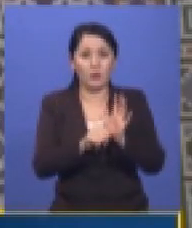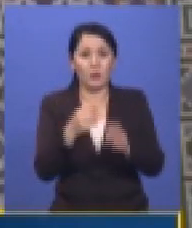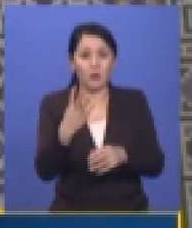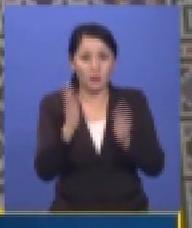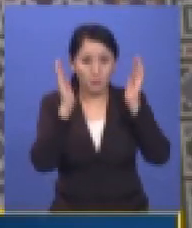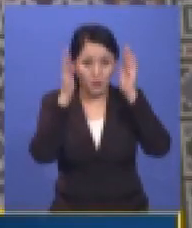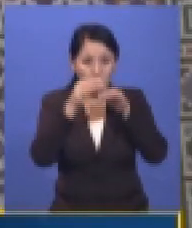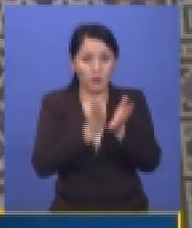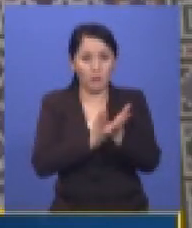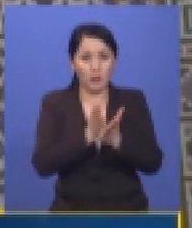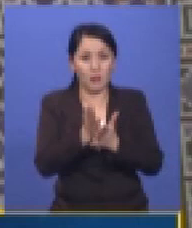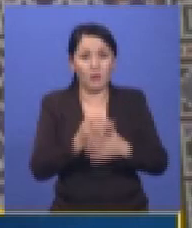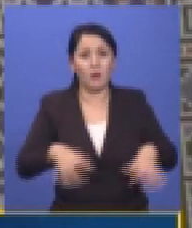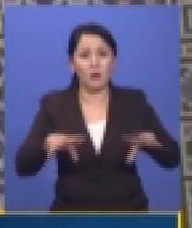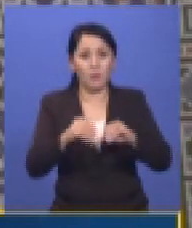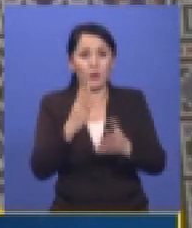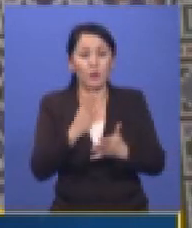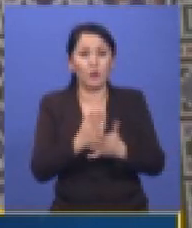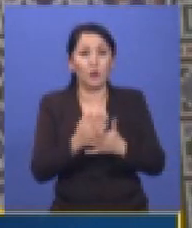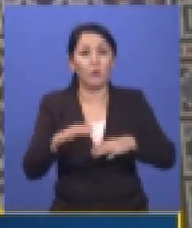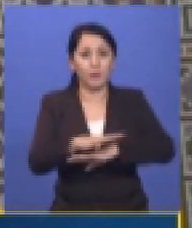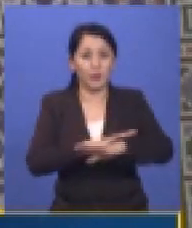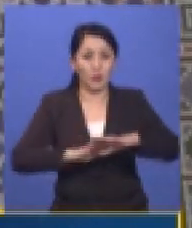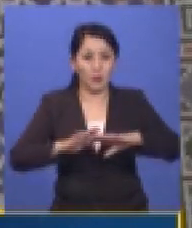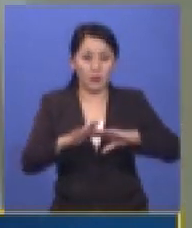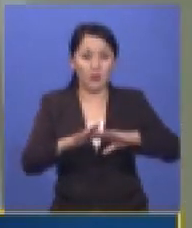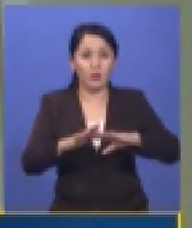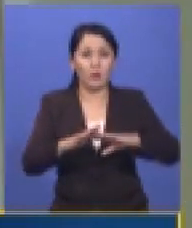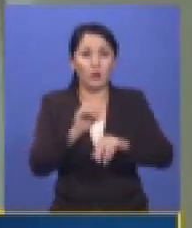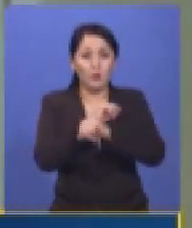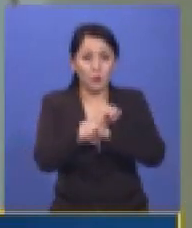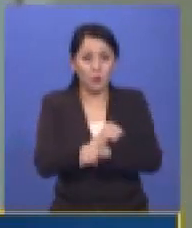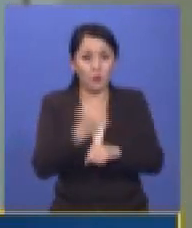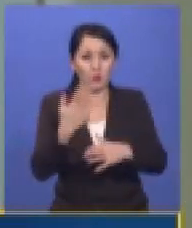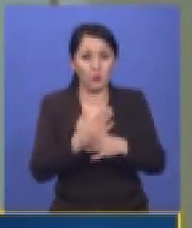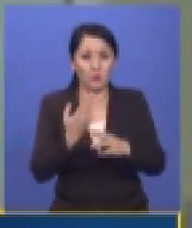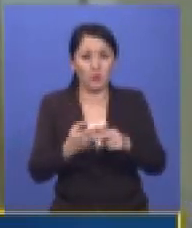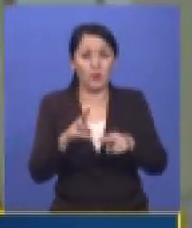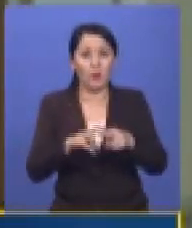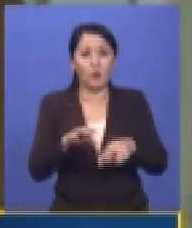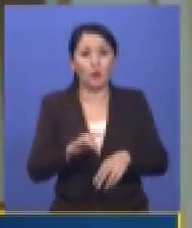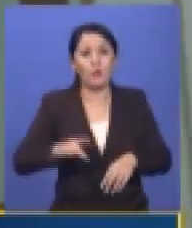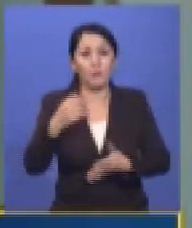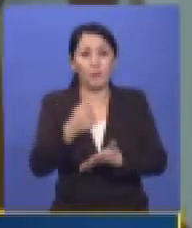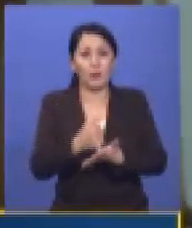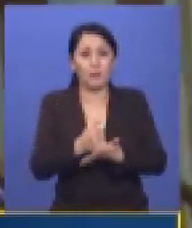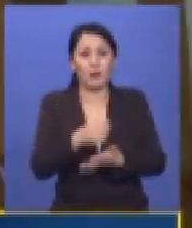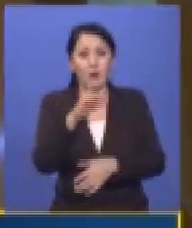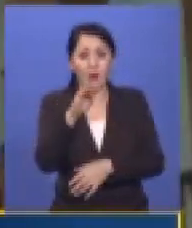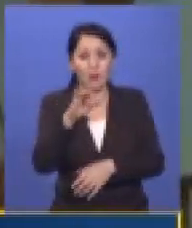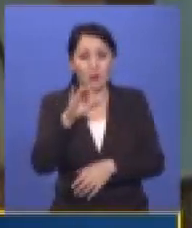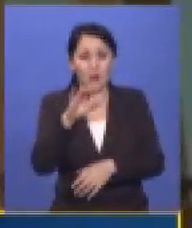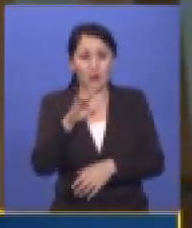64 исламдық бағытты ұстанатын бірлестік бар. Бүгінде олар қоғамдық тұрақтылықты сақтауға зор үлес қосып келеді. Өңірдің бас